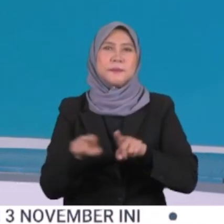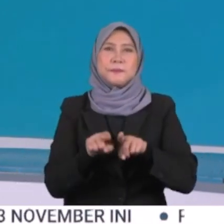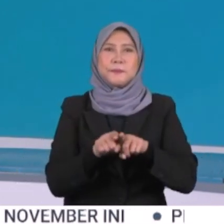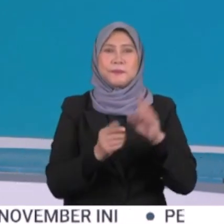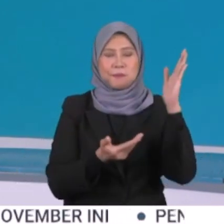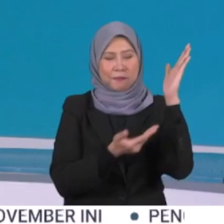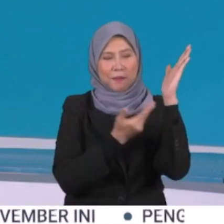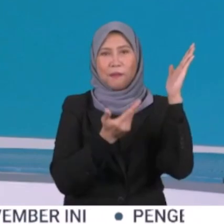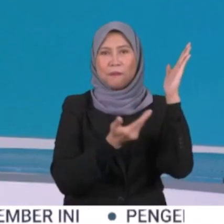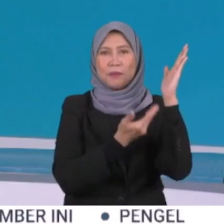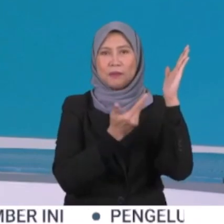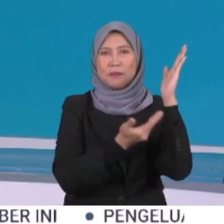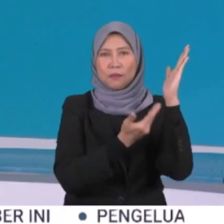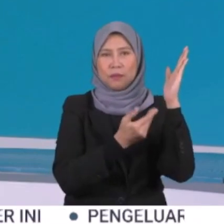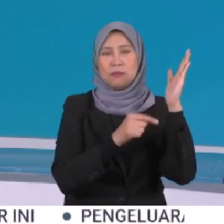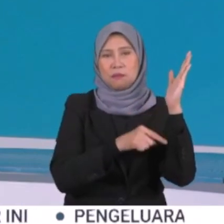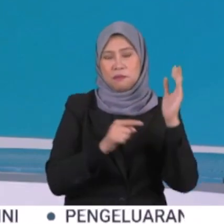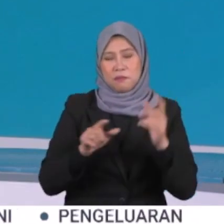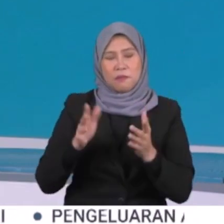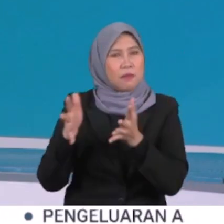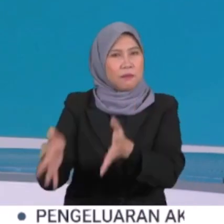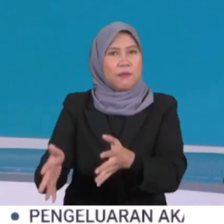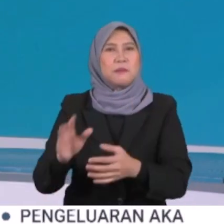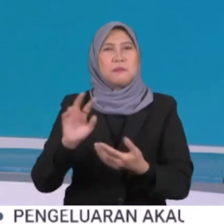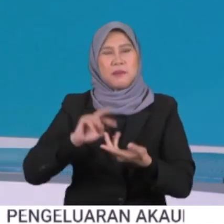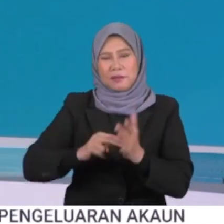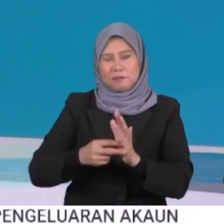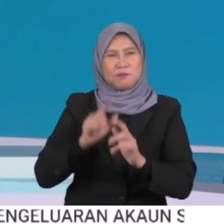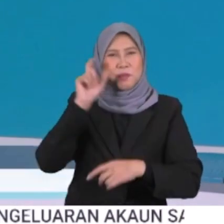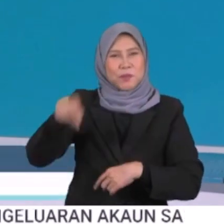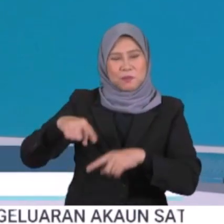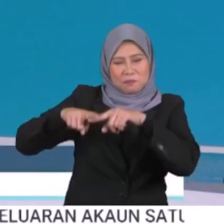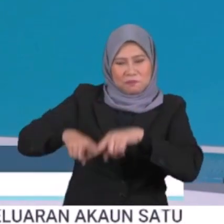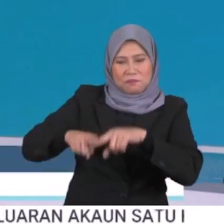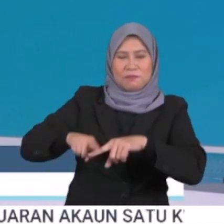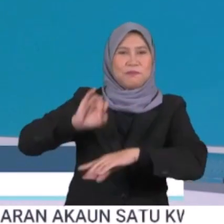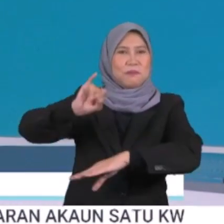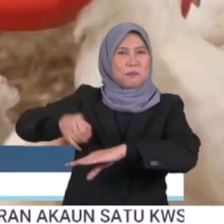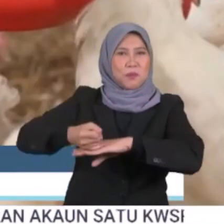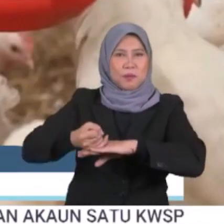sawit. Usaha itu bagi mengurangkan kebergantungan import bahan makanan ternakan.